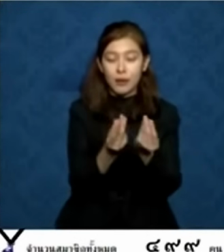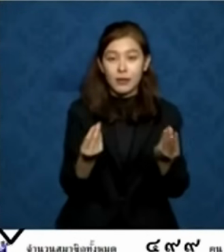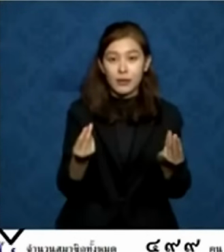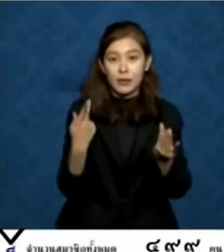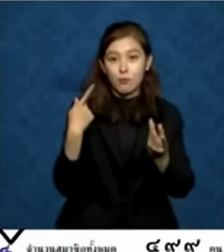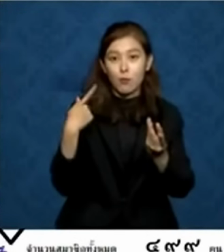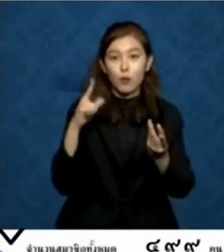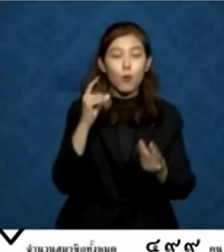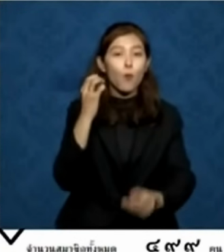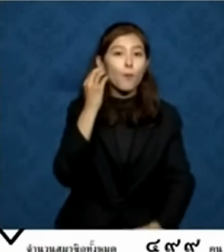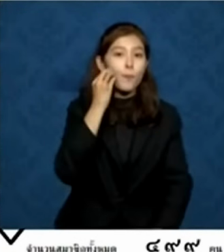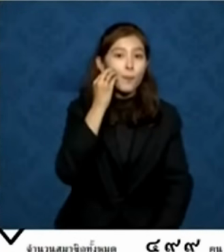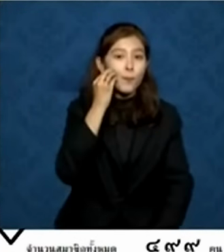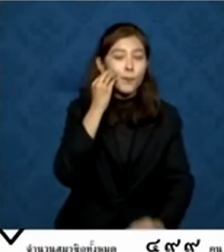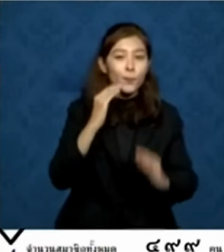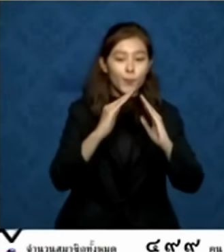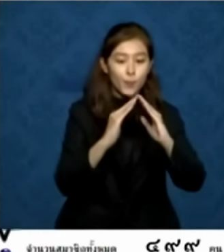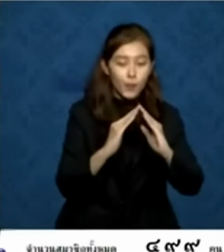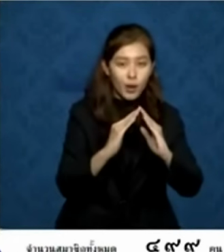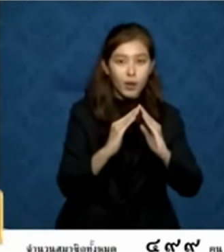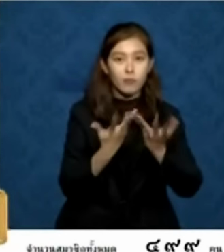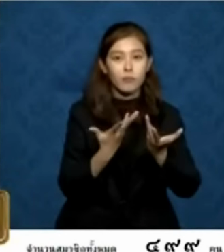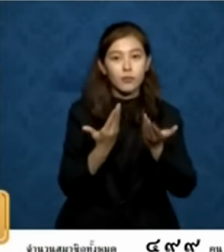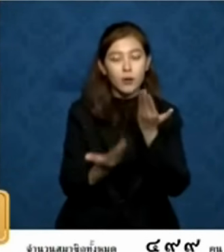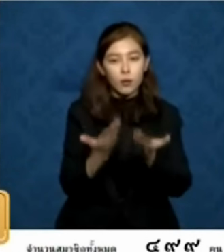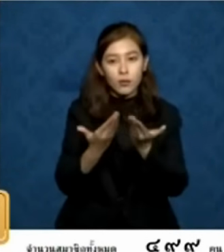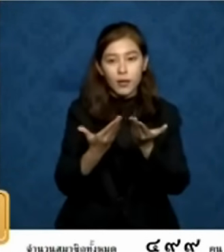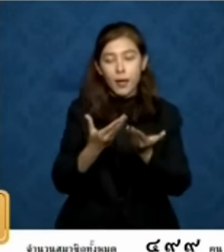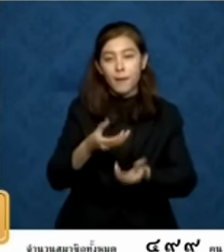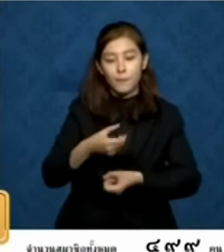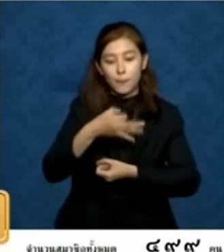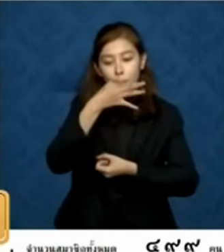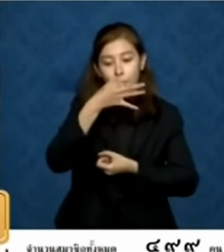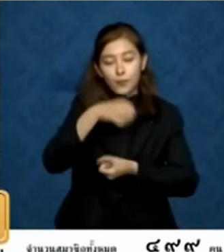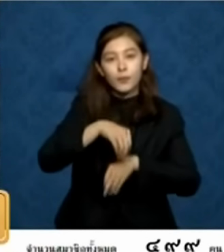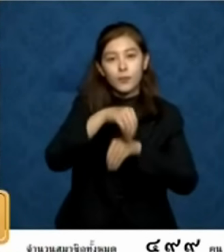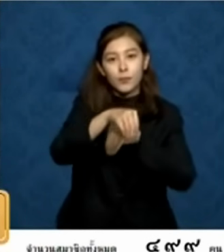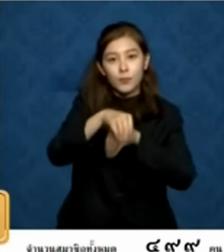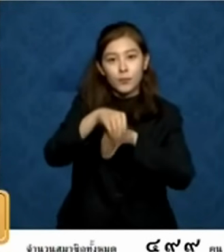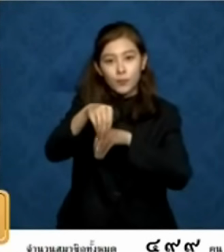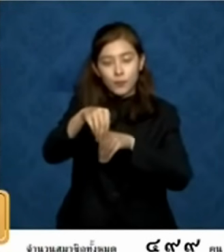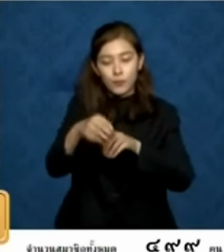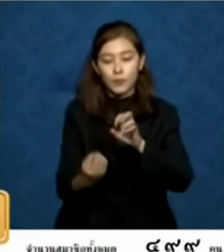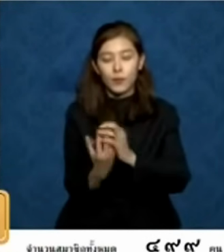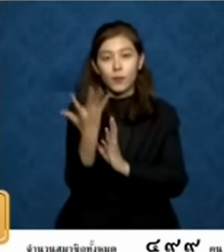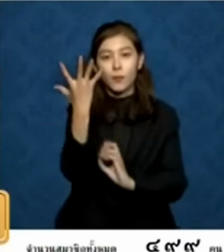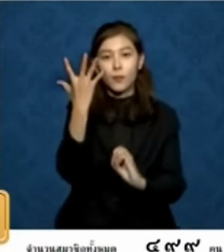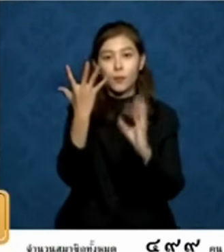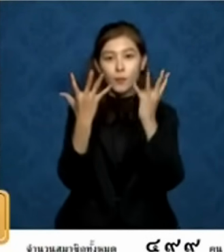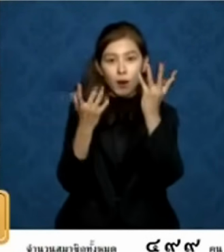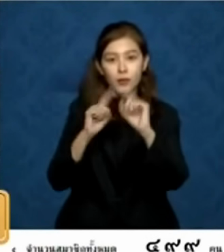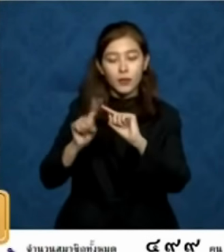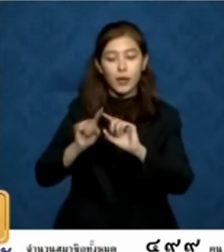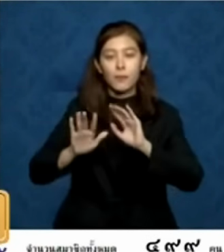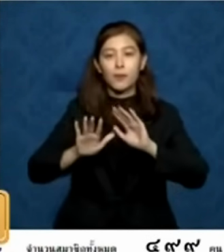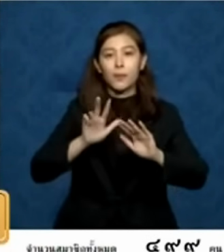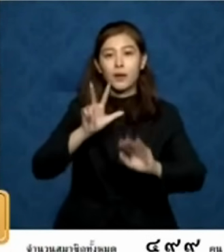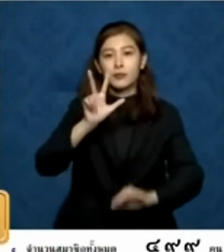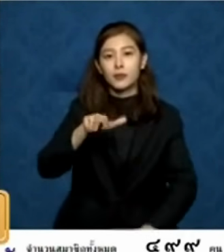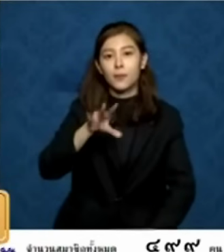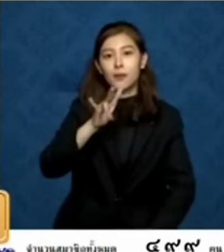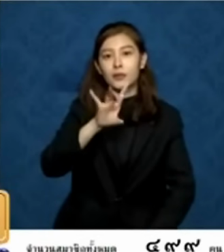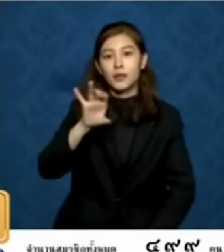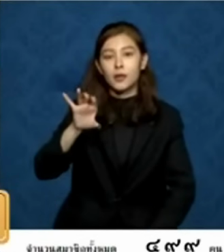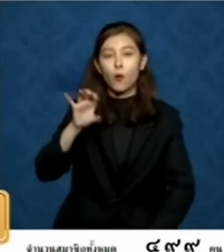องที่ดินและจัดทำแผนการจัดการทรัพยากรที่ดินและป่าไม้ระดับพื้นที่ 3,731